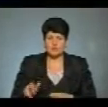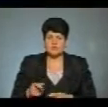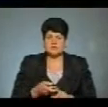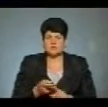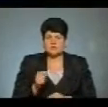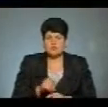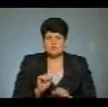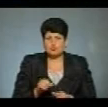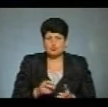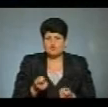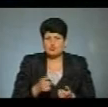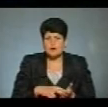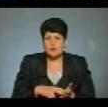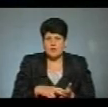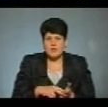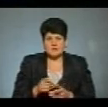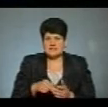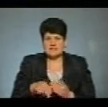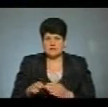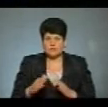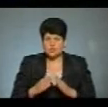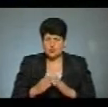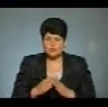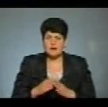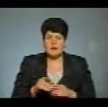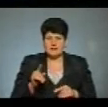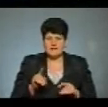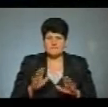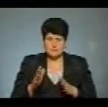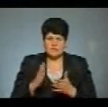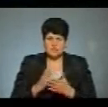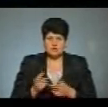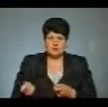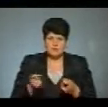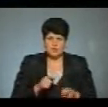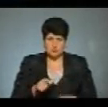що може вони трошки бояться і не виходять з домівок, але рідкі випадки є, що ми возимо людей.